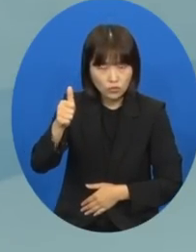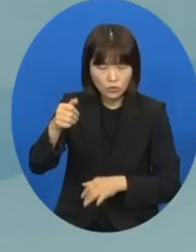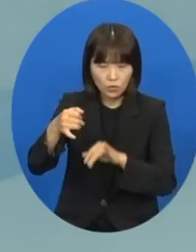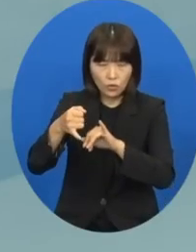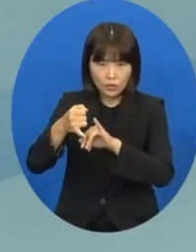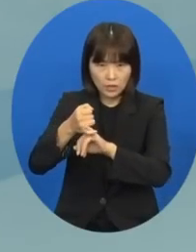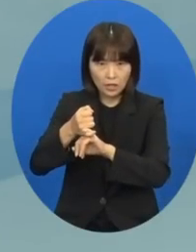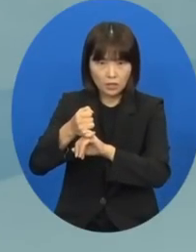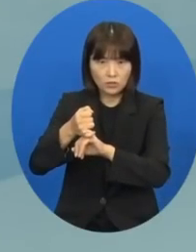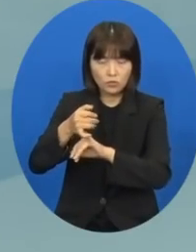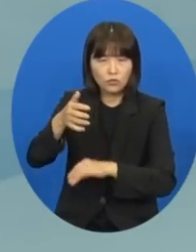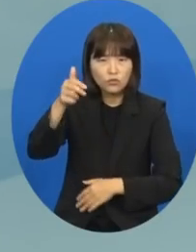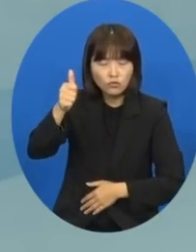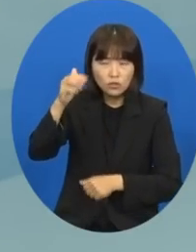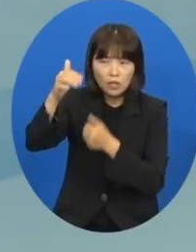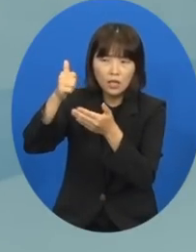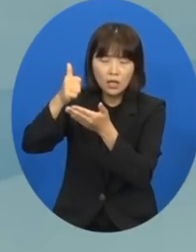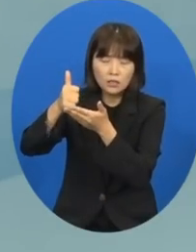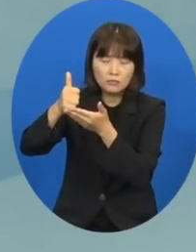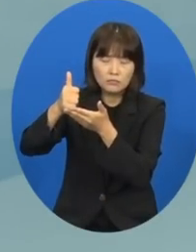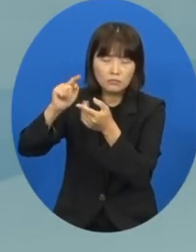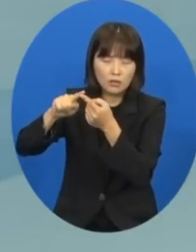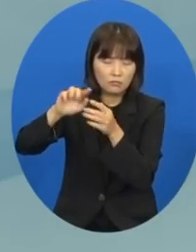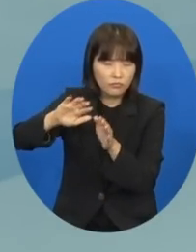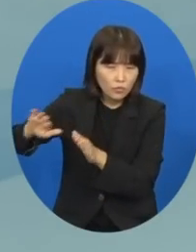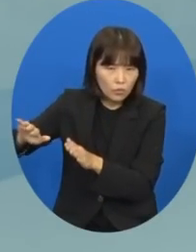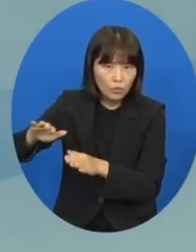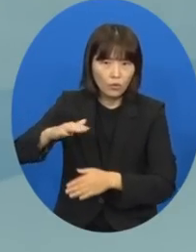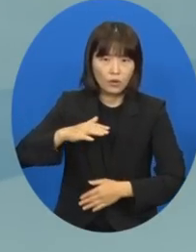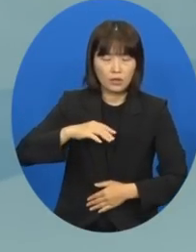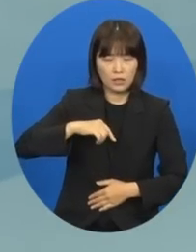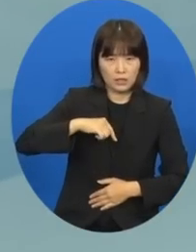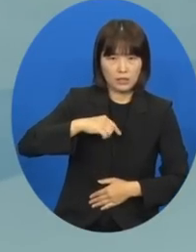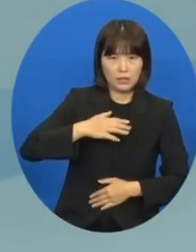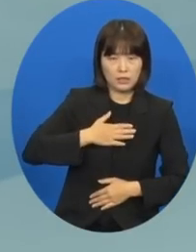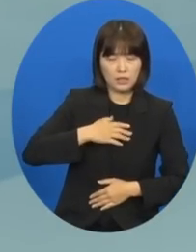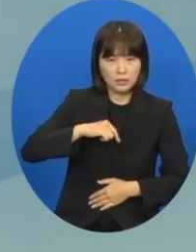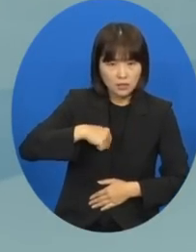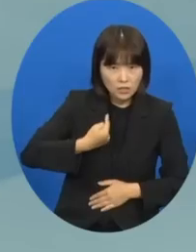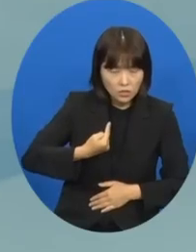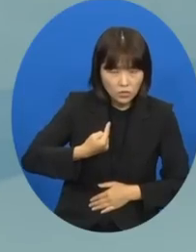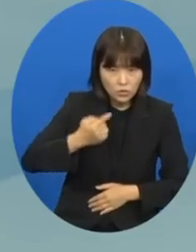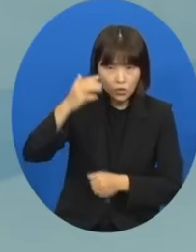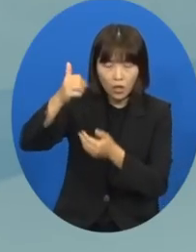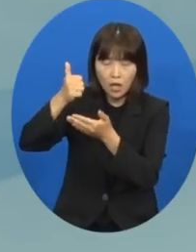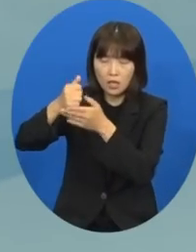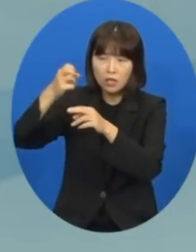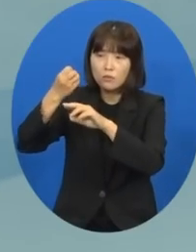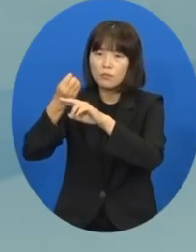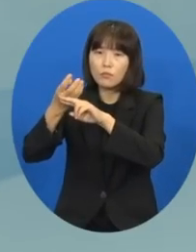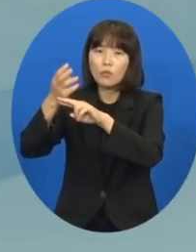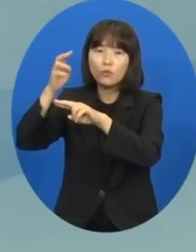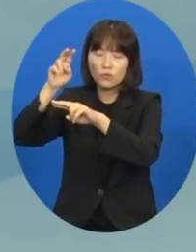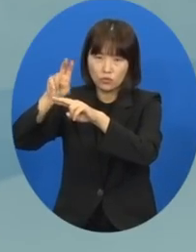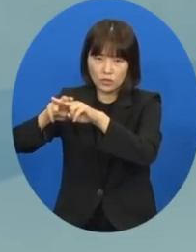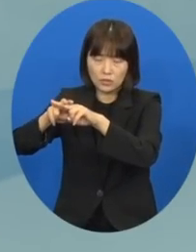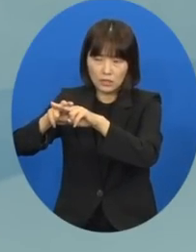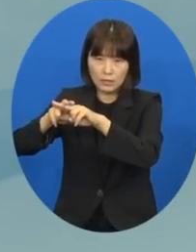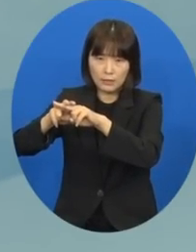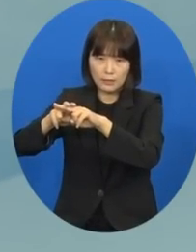주관자이신 하나님을 제껴두고 내 자신이 그분의 보좌에 앉으려는 욕망이